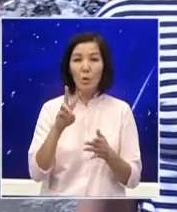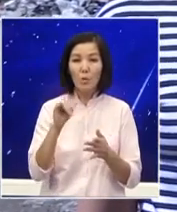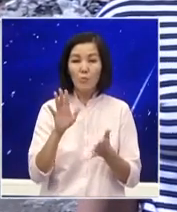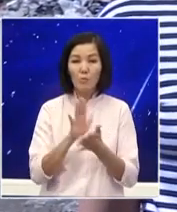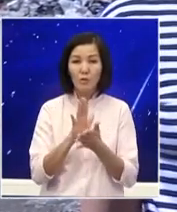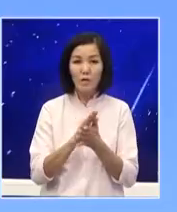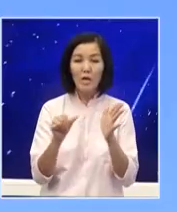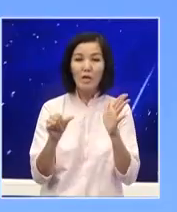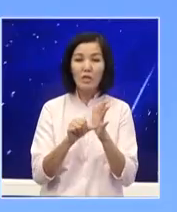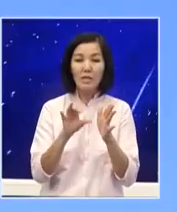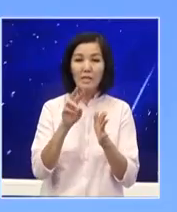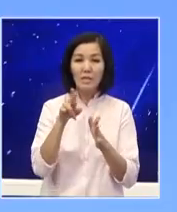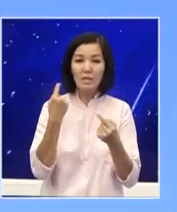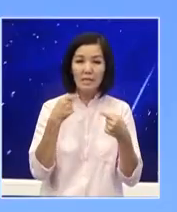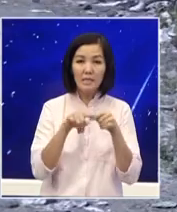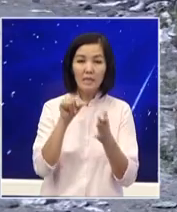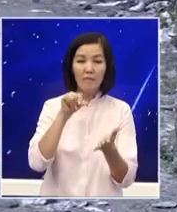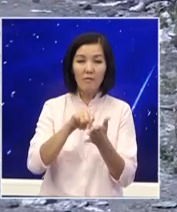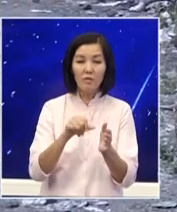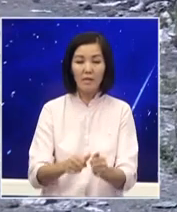заняты 6 единиц техники